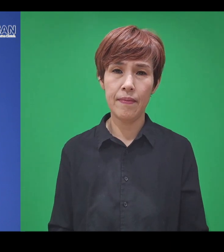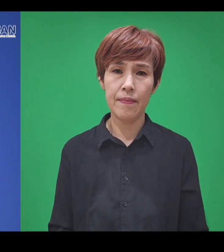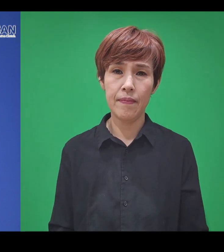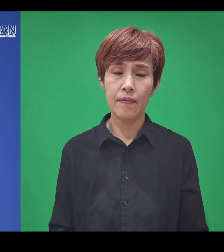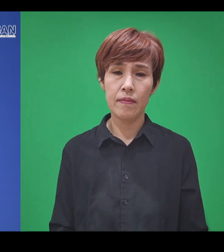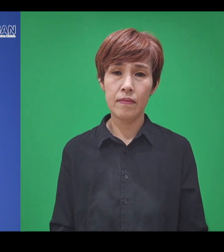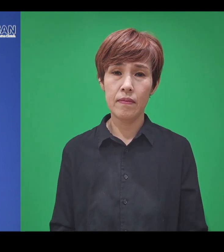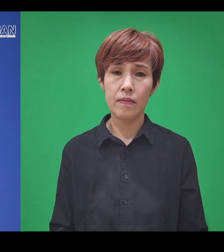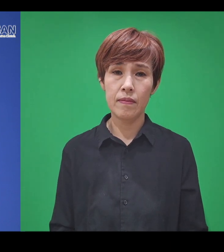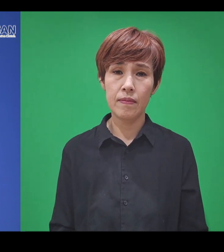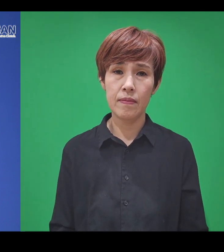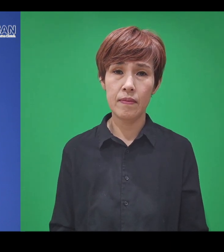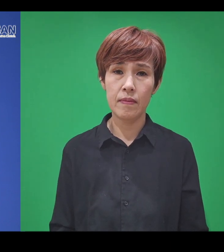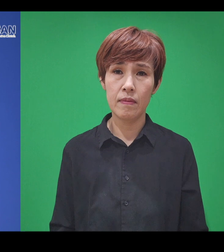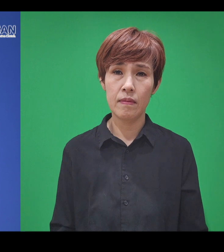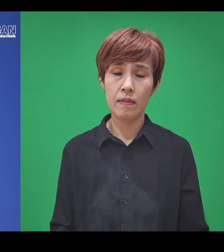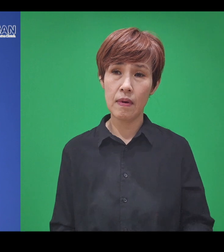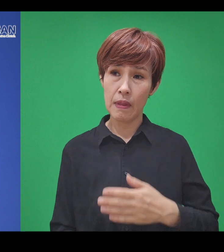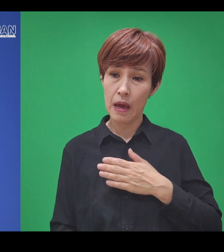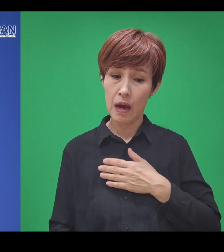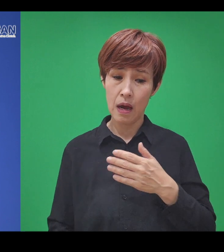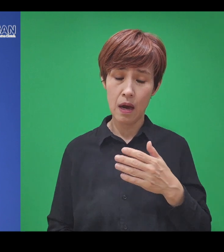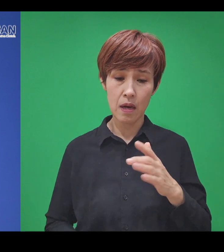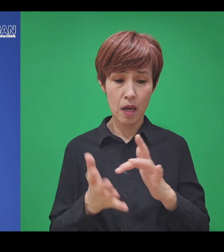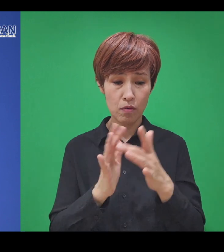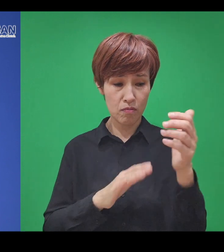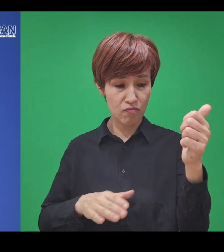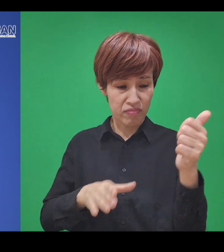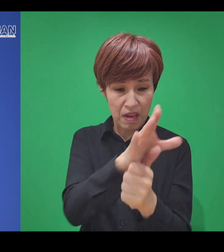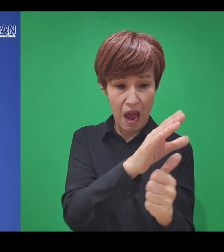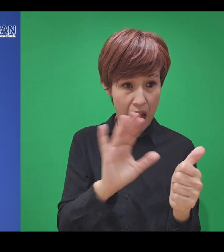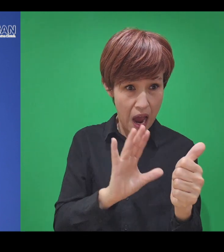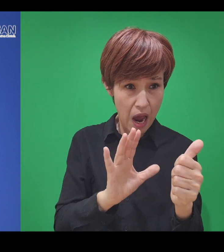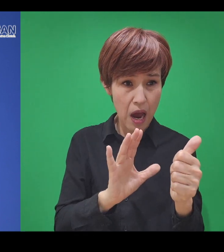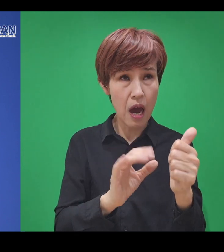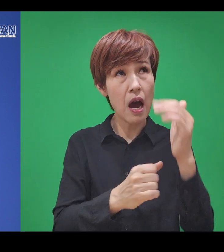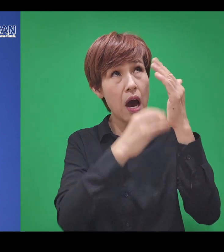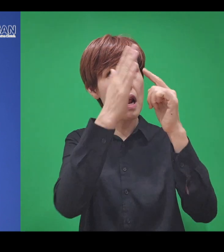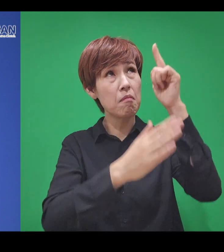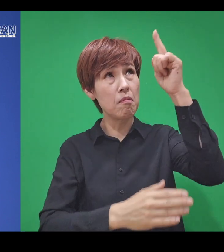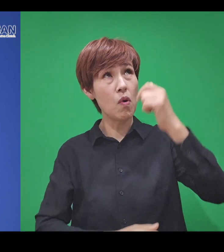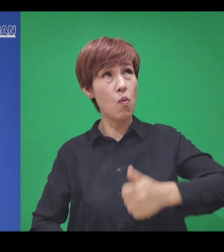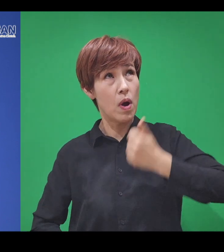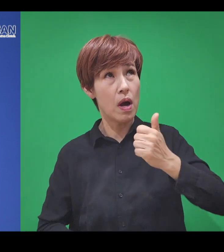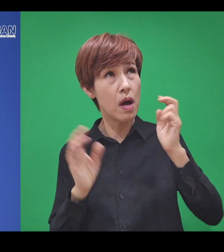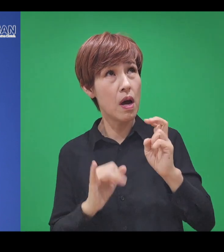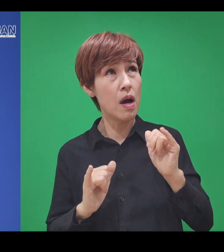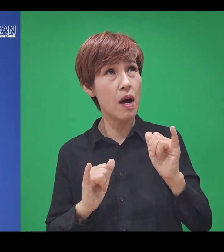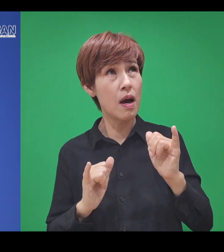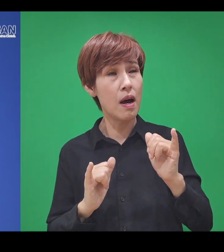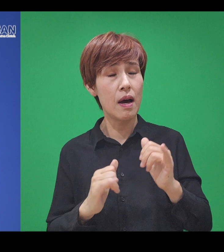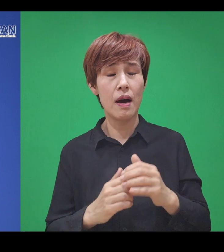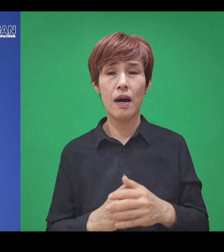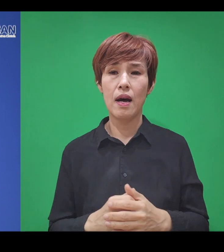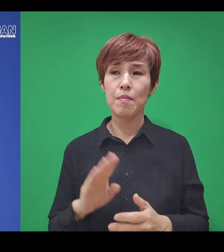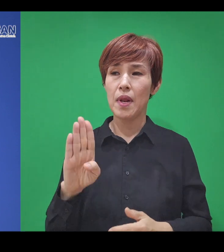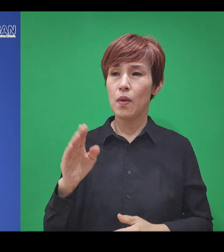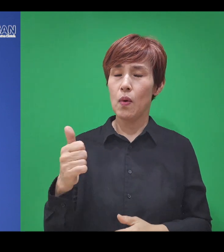또 자칫하다가 내가 안 죽이면 하나님이 진노할지도 몰라요. 그러니까